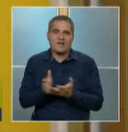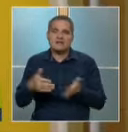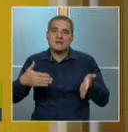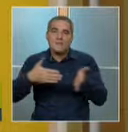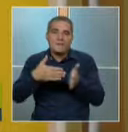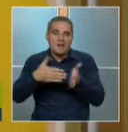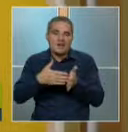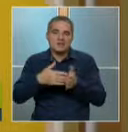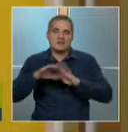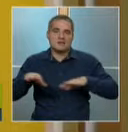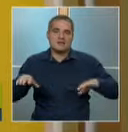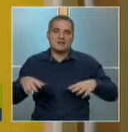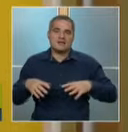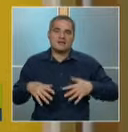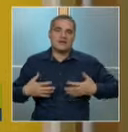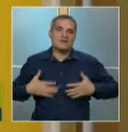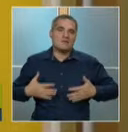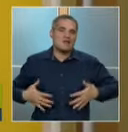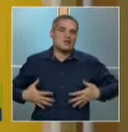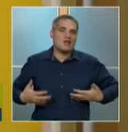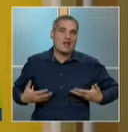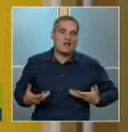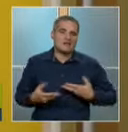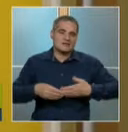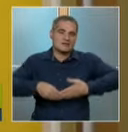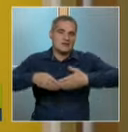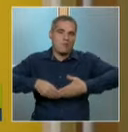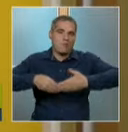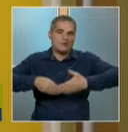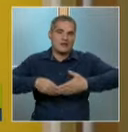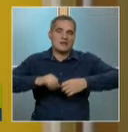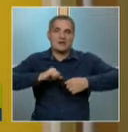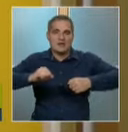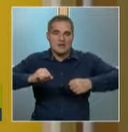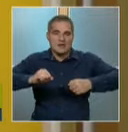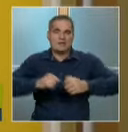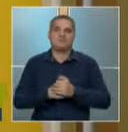децата изобщо да проявят желание, да се запознаят и